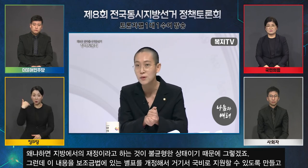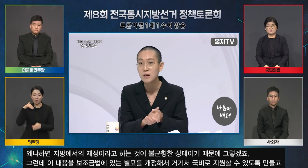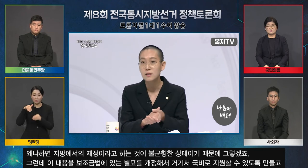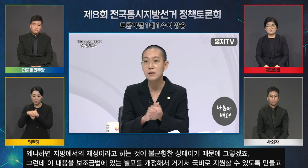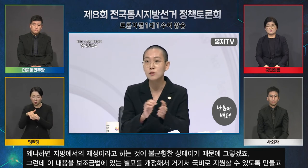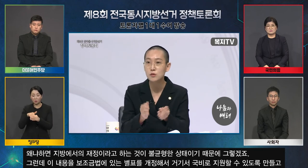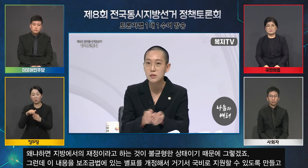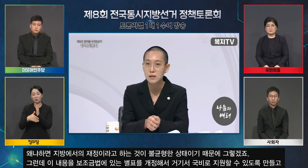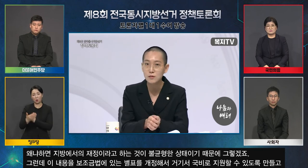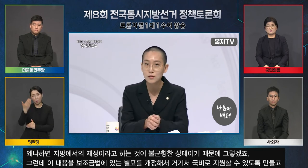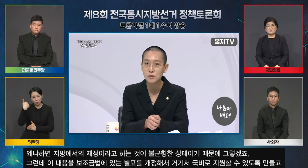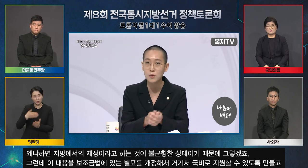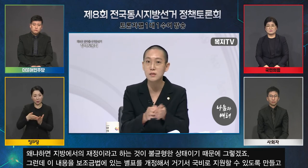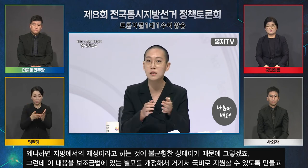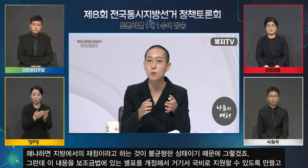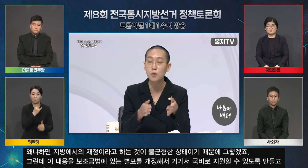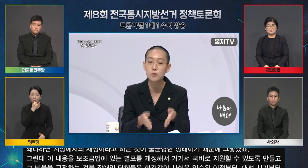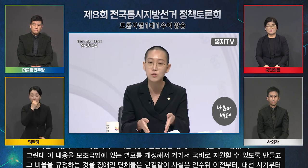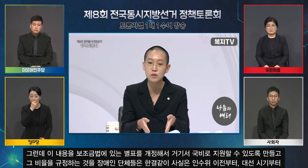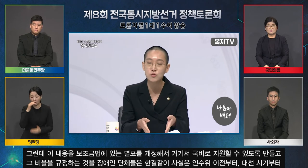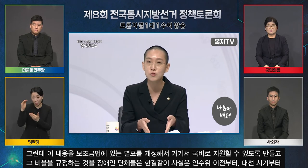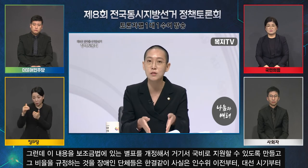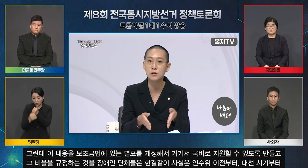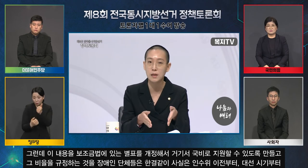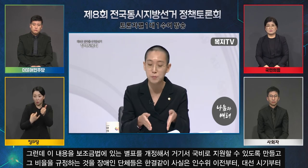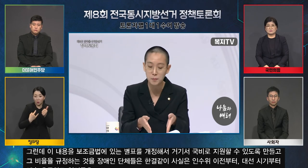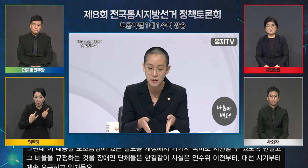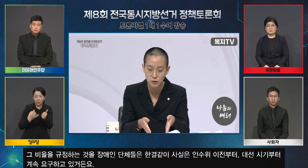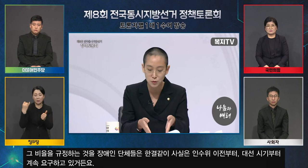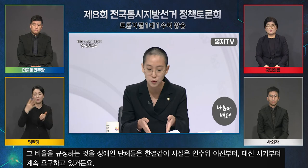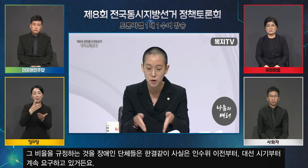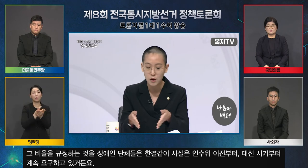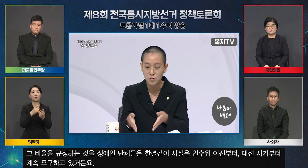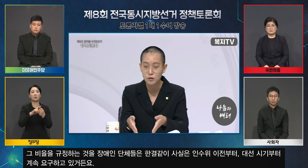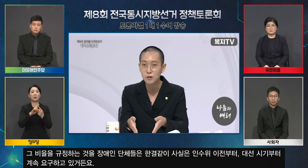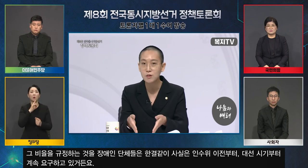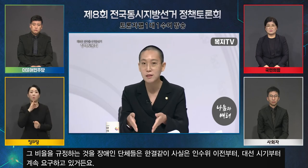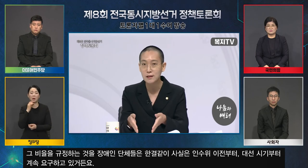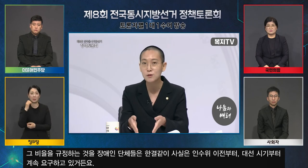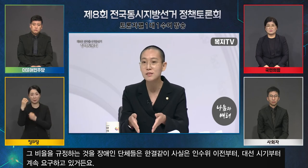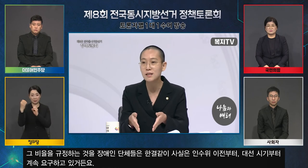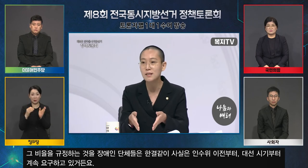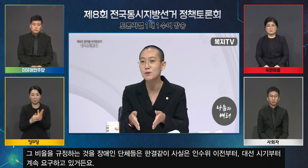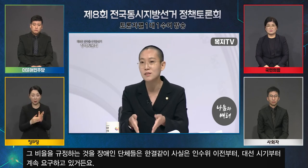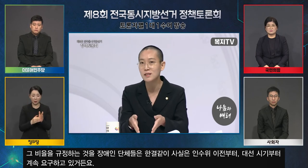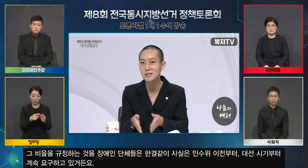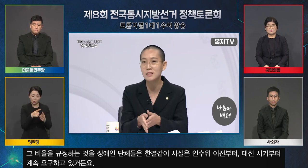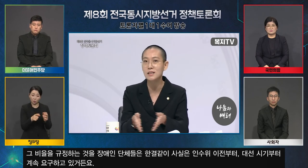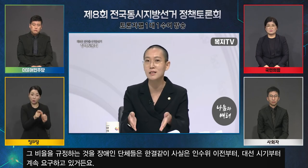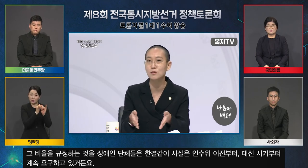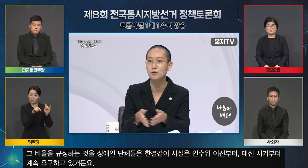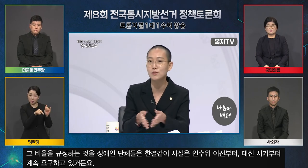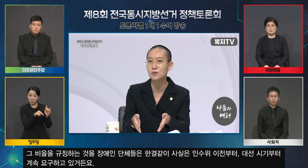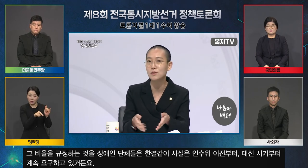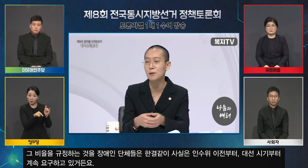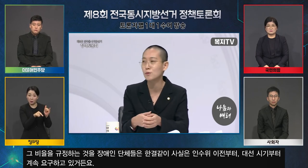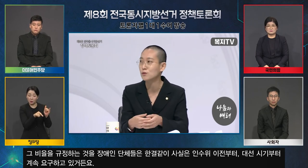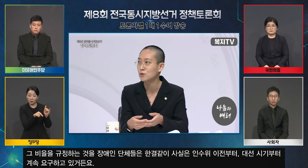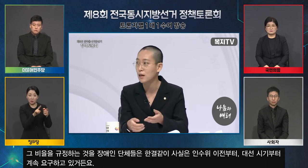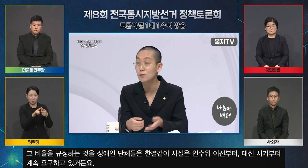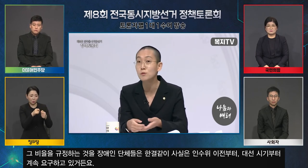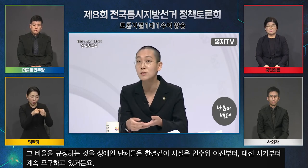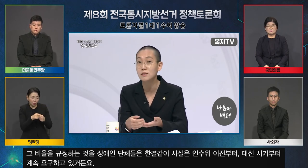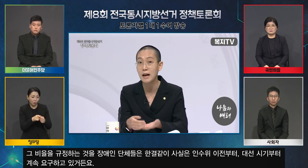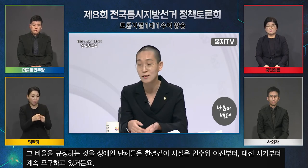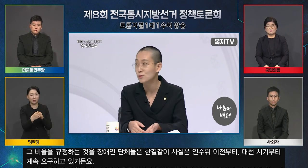있거든요. 그런데 인수위 차원에서는 굉장히 원론적인 수준에서의 답변만 하셨고 윤석열 당선자께서는 사실 이에 대해서 구체적인